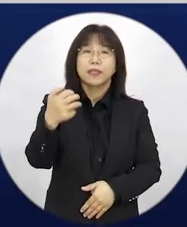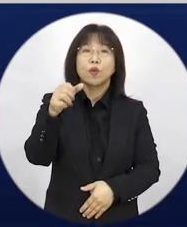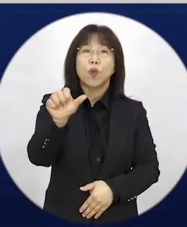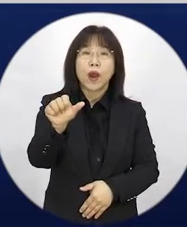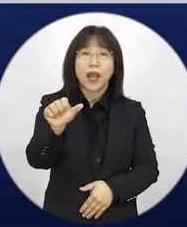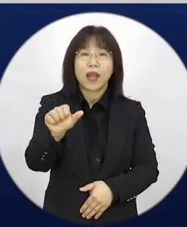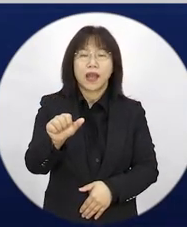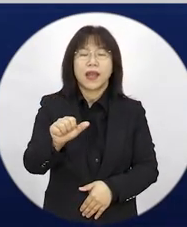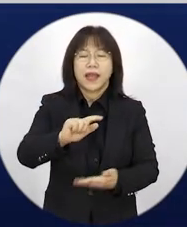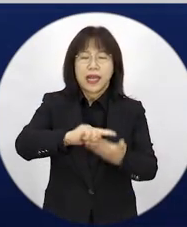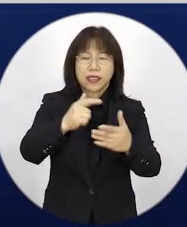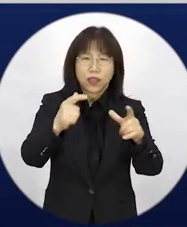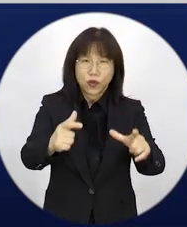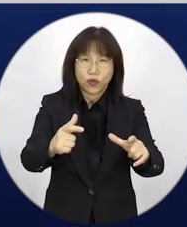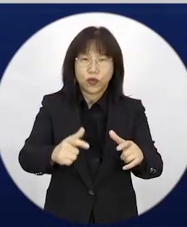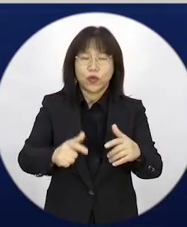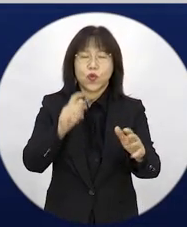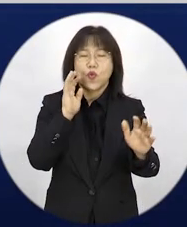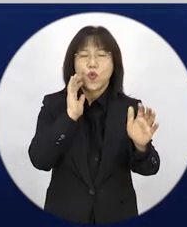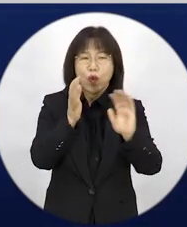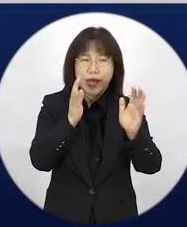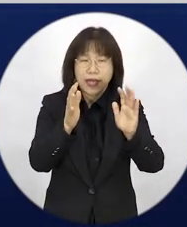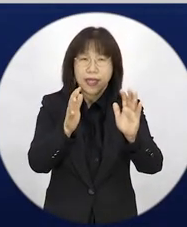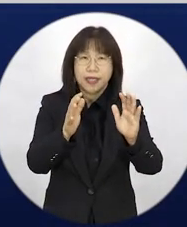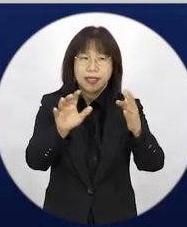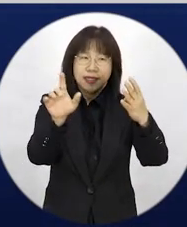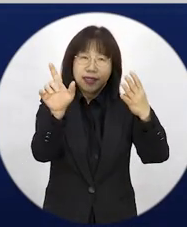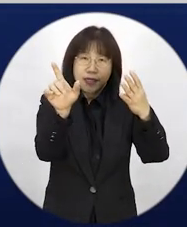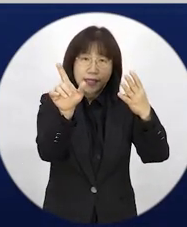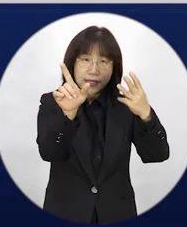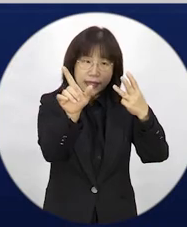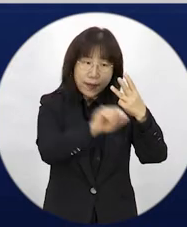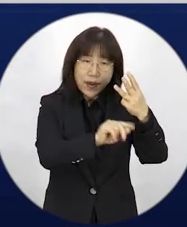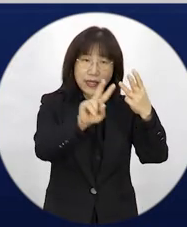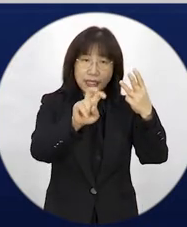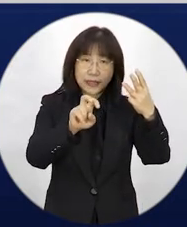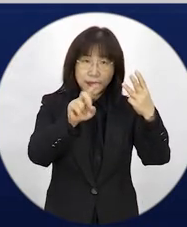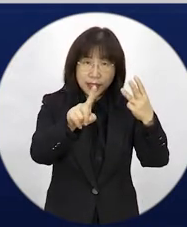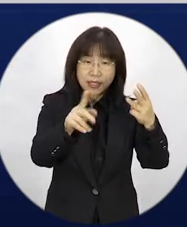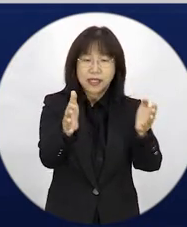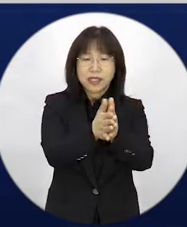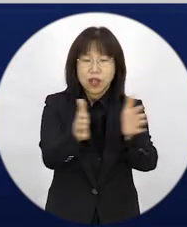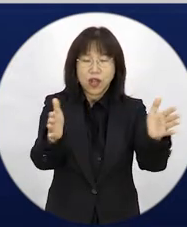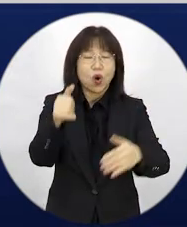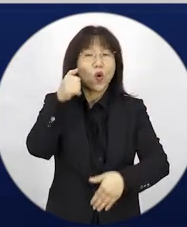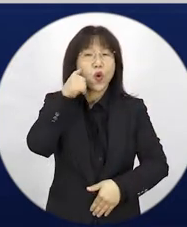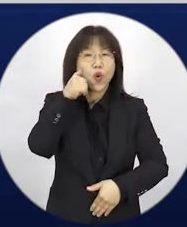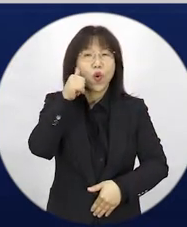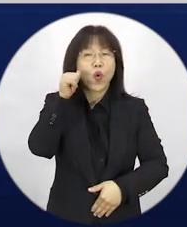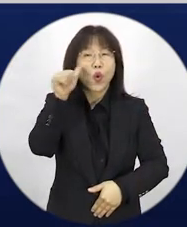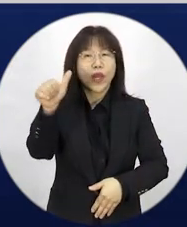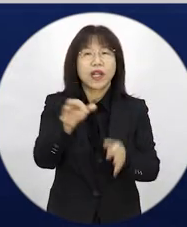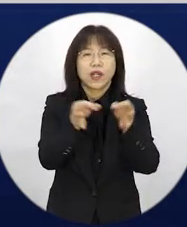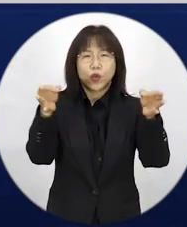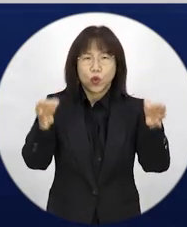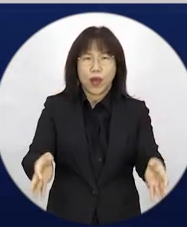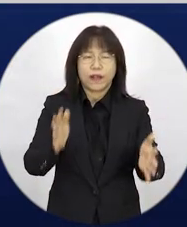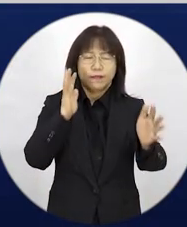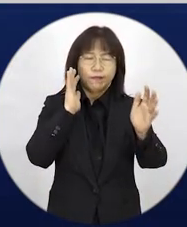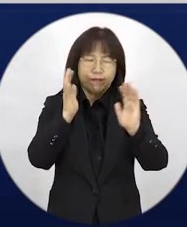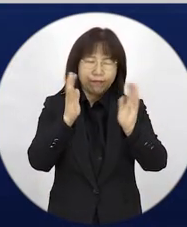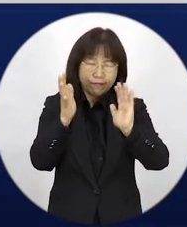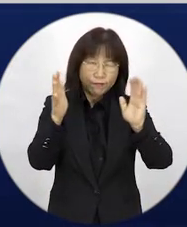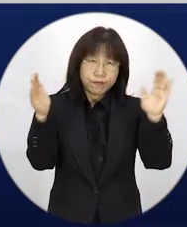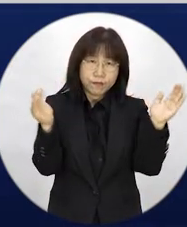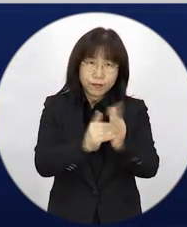제285회 서울특별시 강서구의회 임시회가 지난 21일 제1차 본회의로 개회해 5일 동안 열렸습니다.